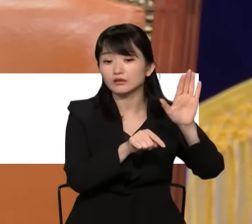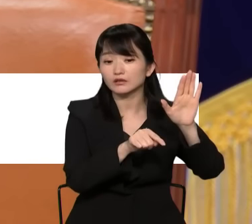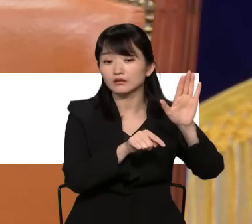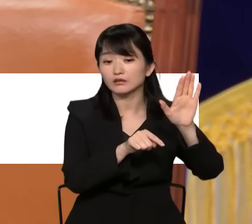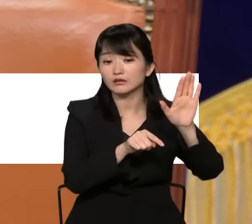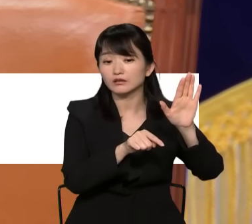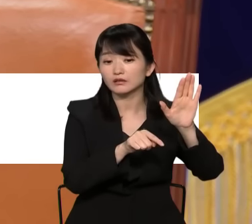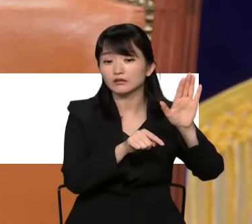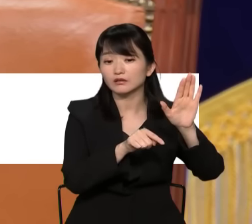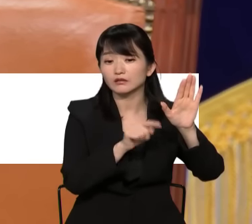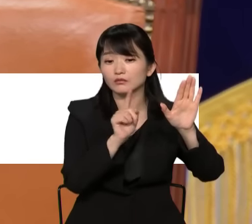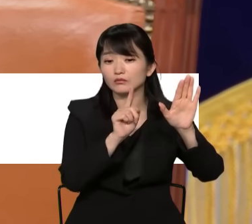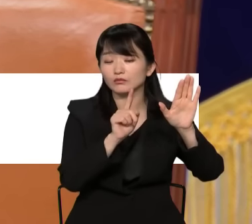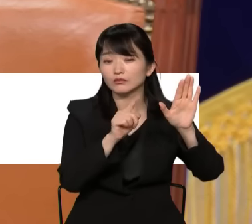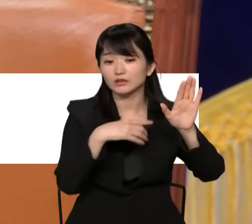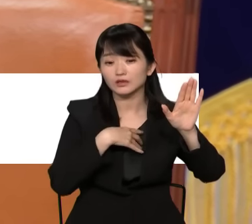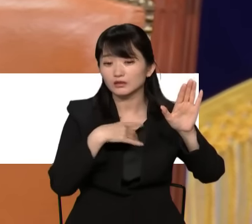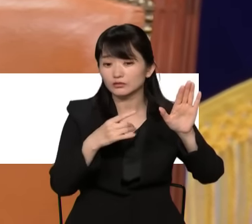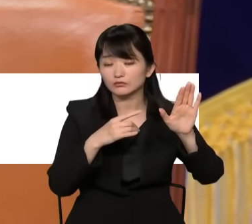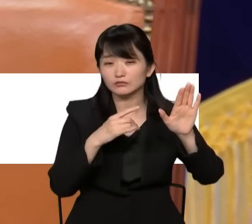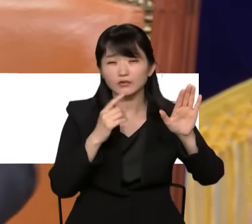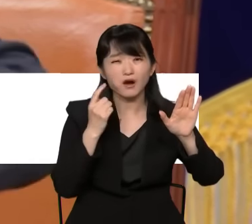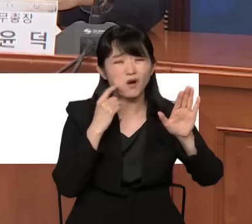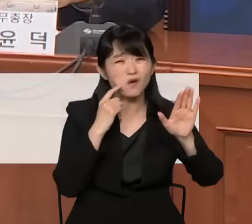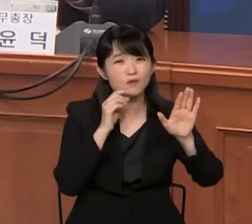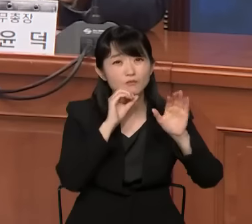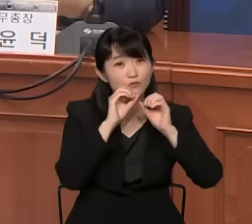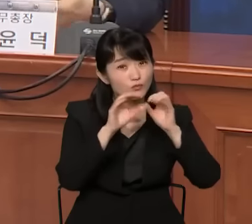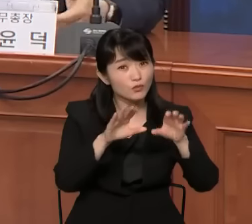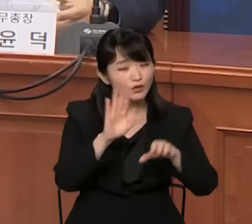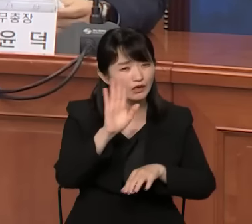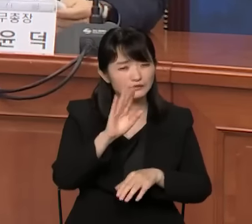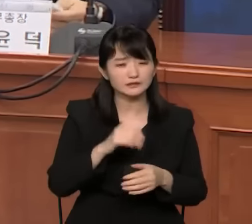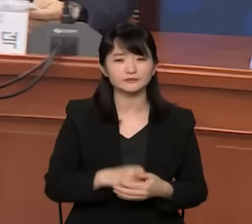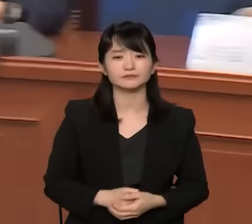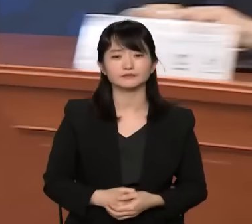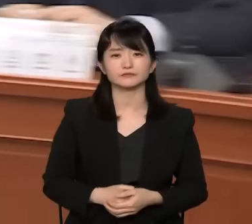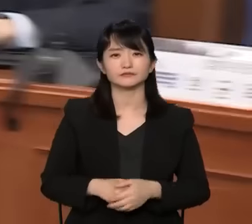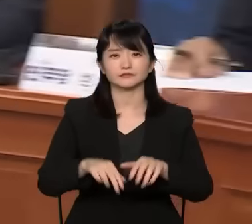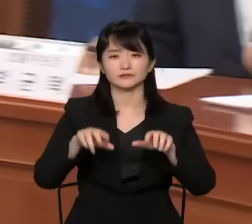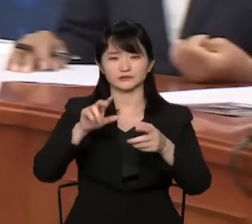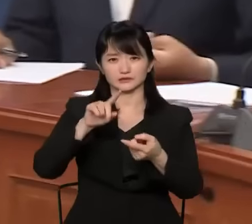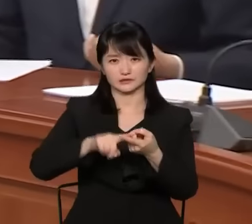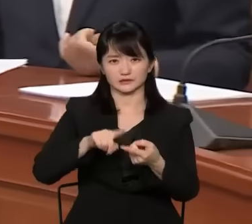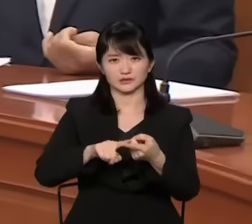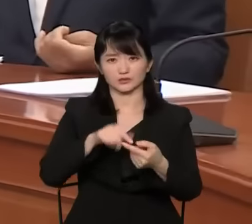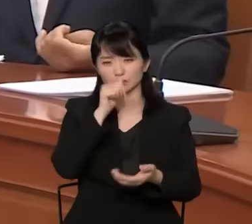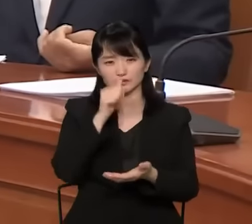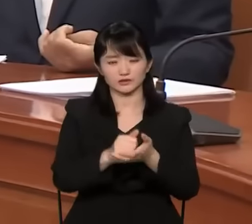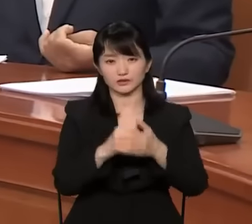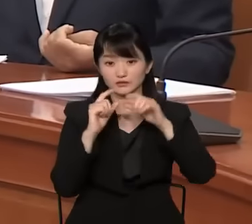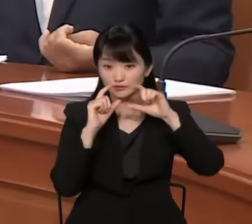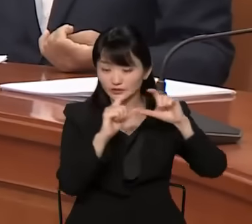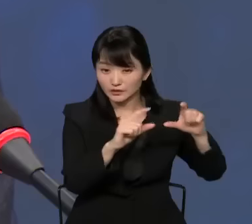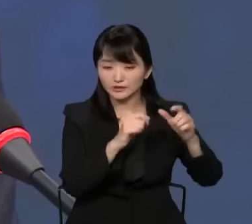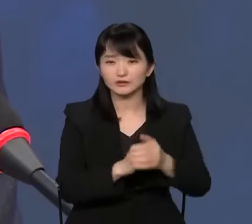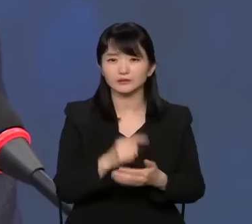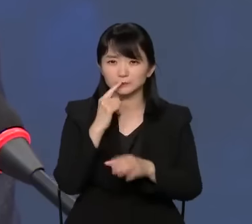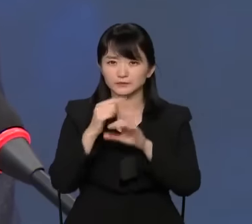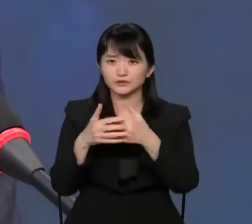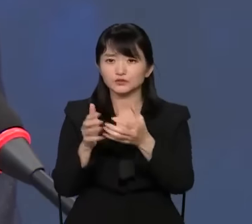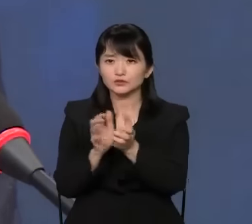그렇게 뭐 고의적인 허위사실의 유포인가요? 그러면서 이대로 형이 확정된다면 민주당이 선관위에서